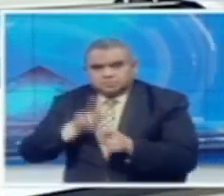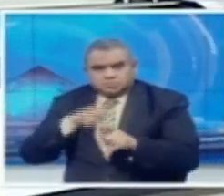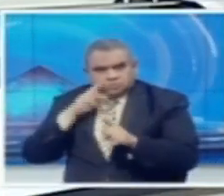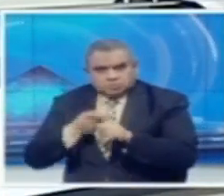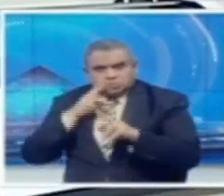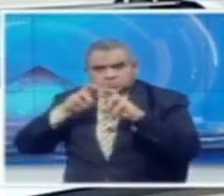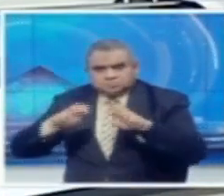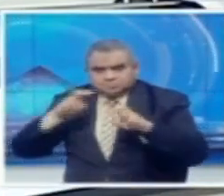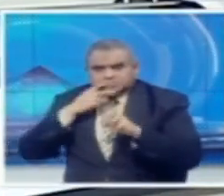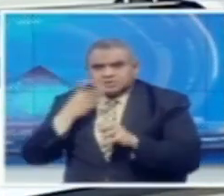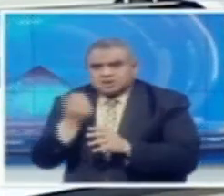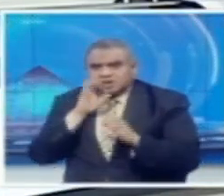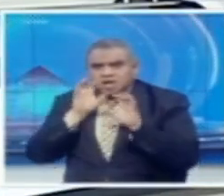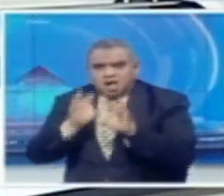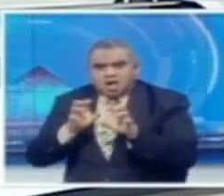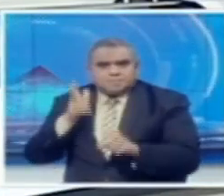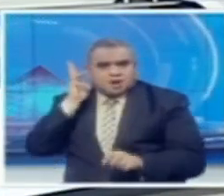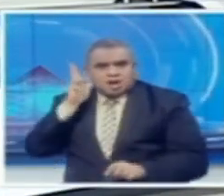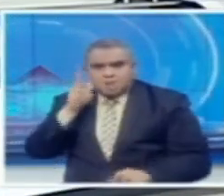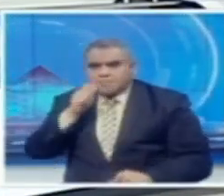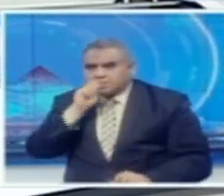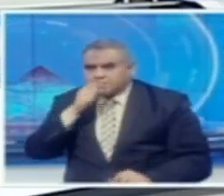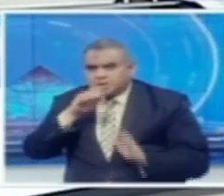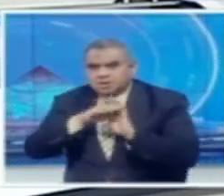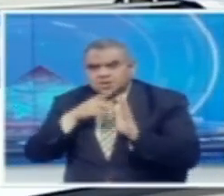متابعة البث الحي لنشراتنا وبرامجنا والمزيد من